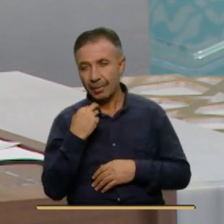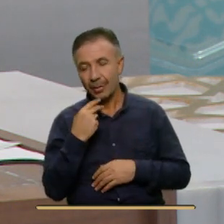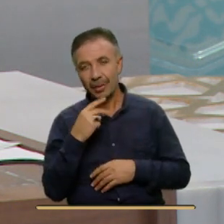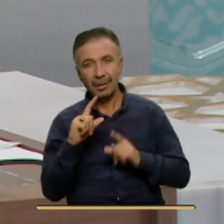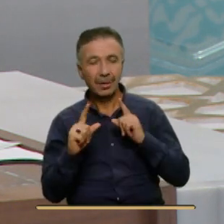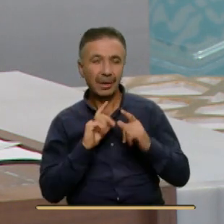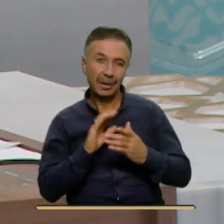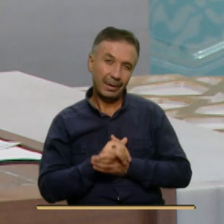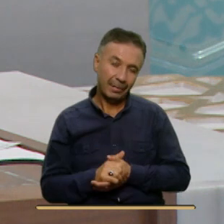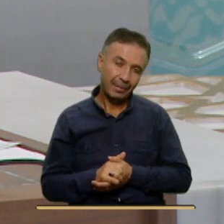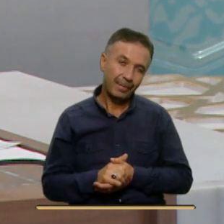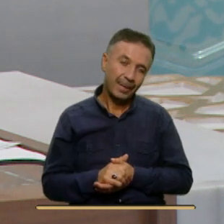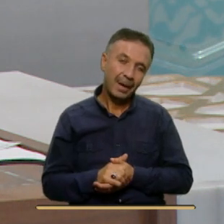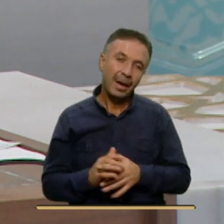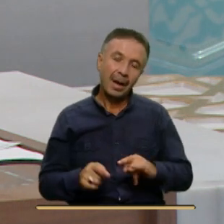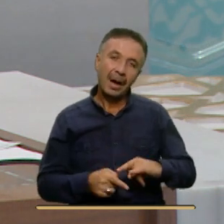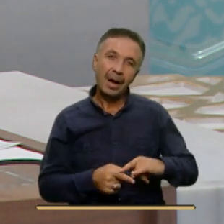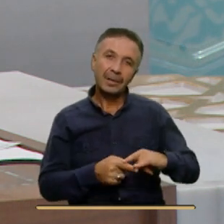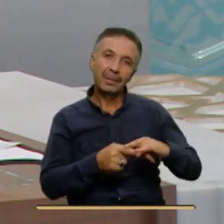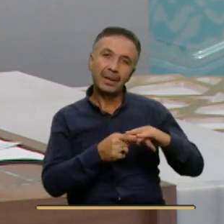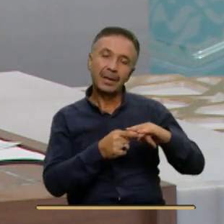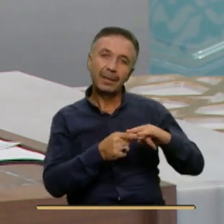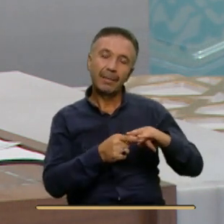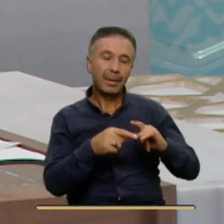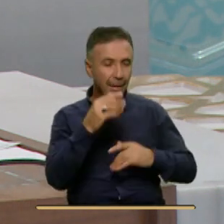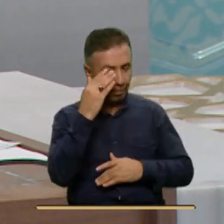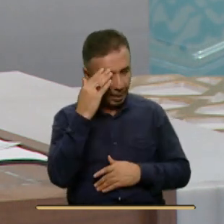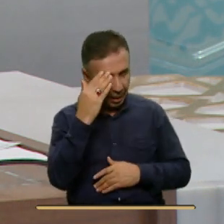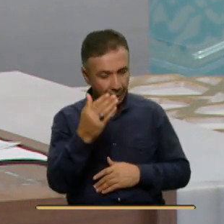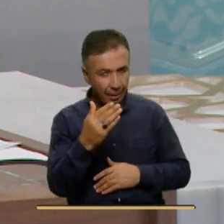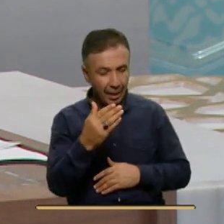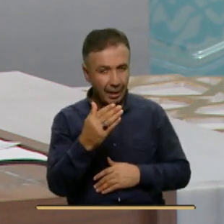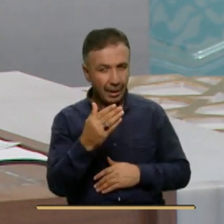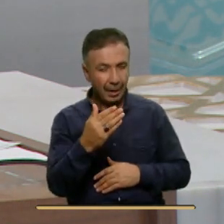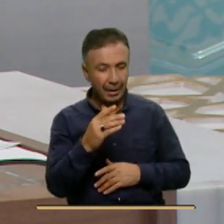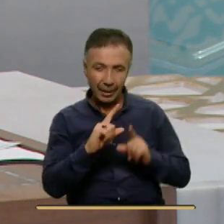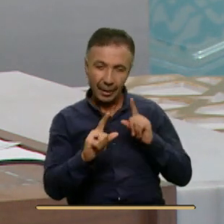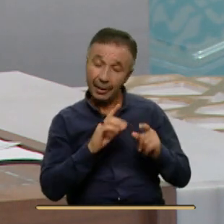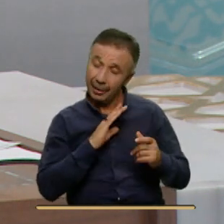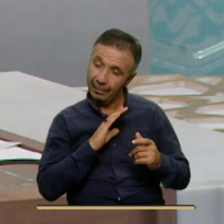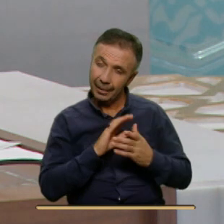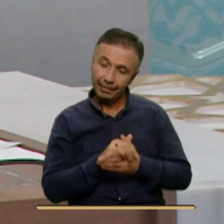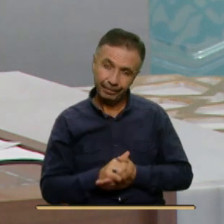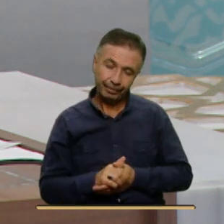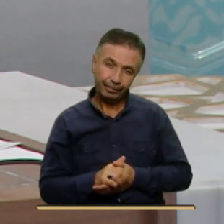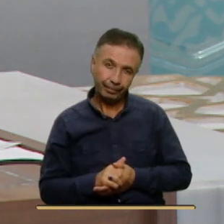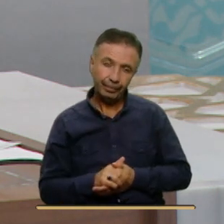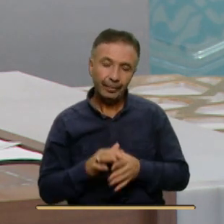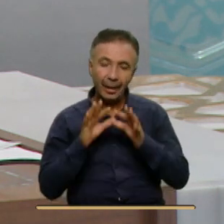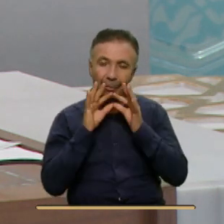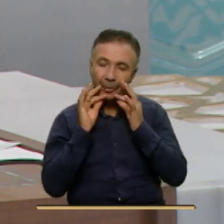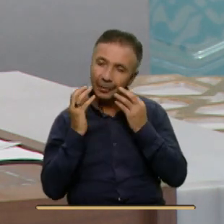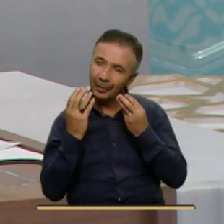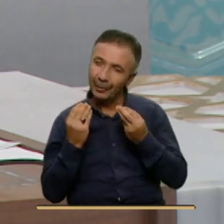muhtaçtır. Asansöre bindiğinde bir merhaba etmeye bile muhtaçtır insan kıymetli müminler. Mutlu eder